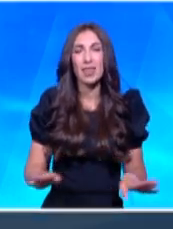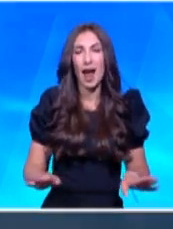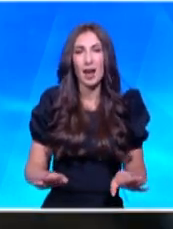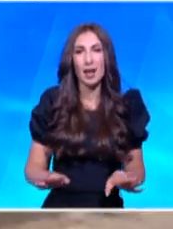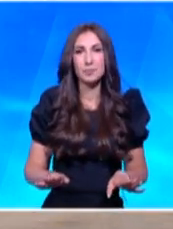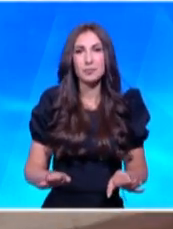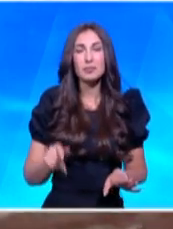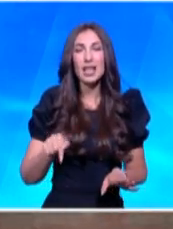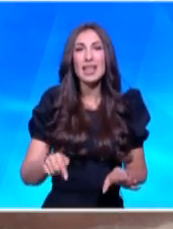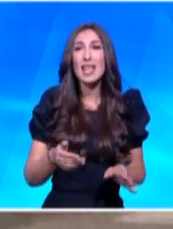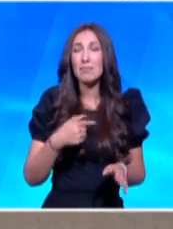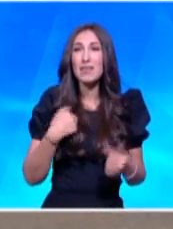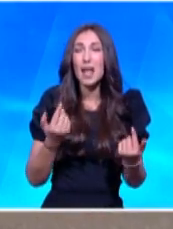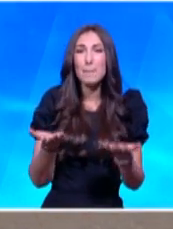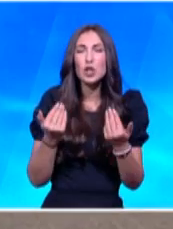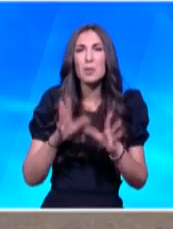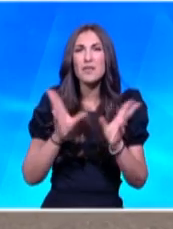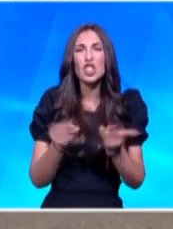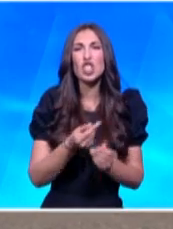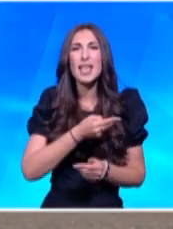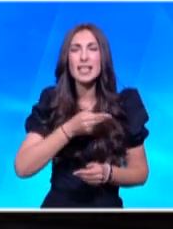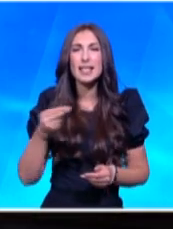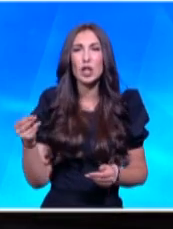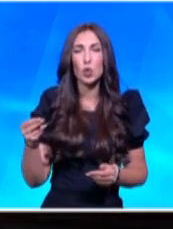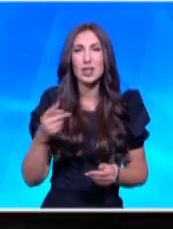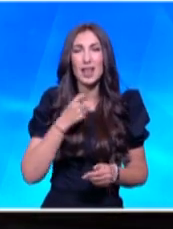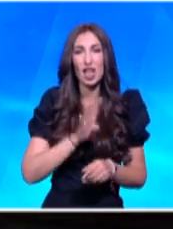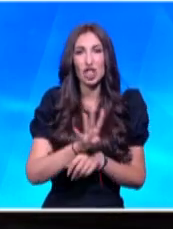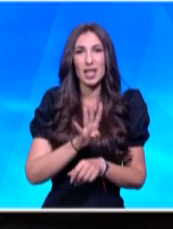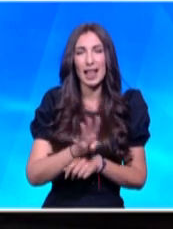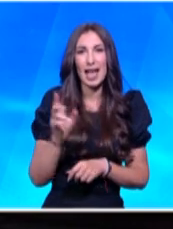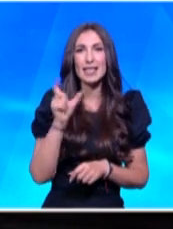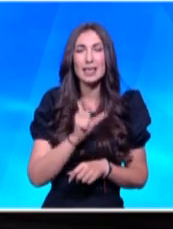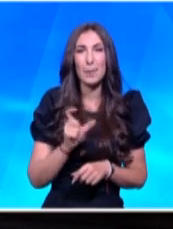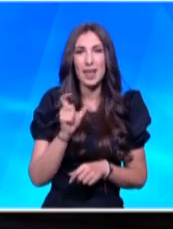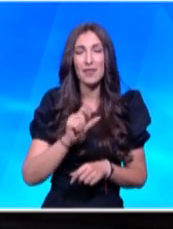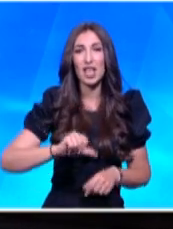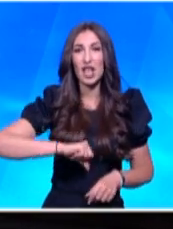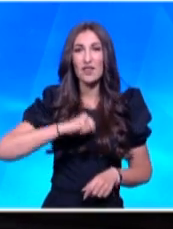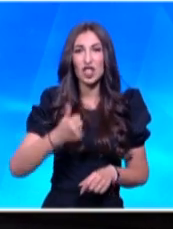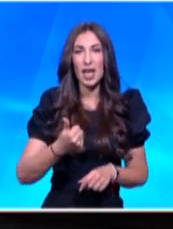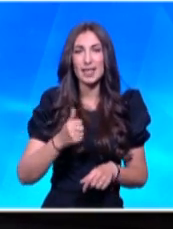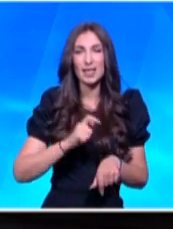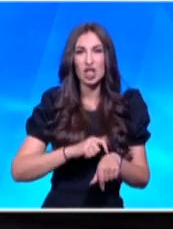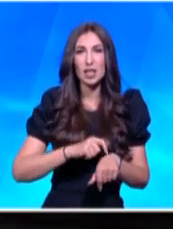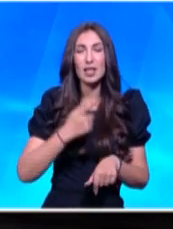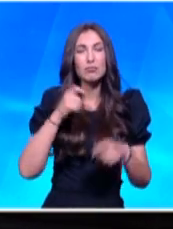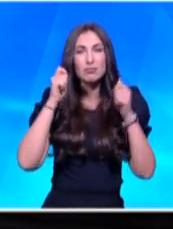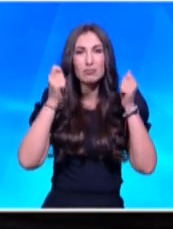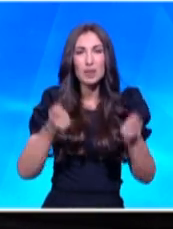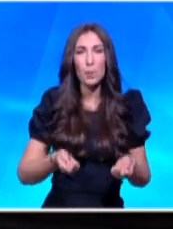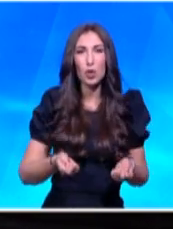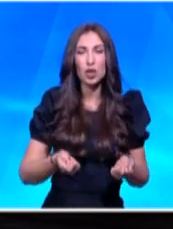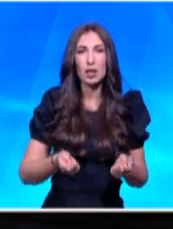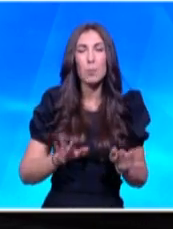Ние призоваваме всички институции на 14 септември в 6 часа да почетат